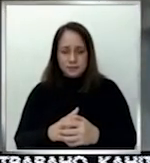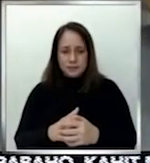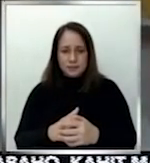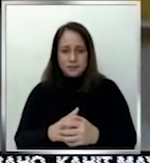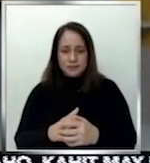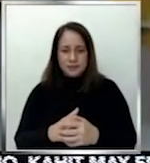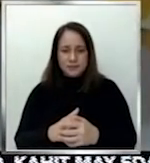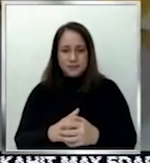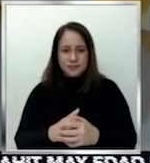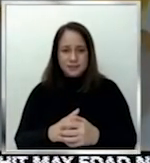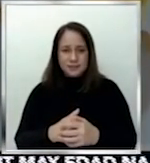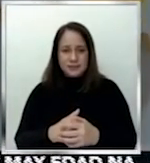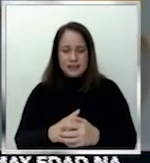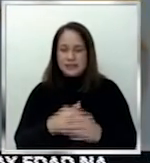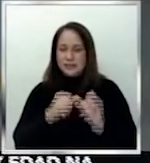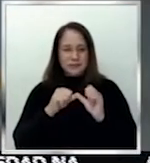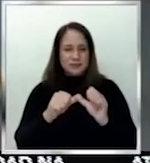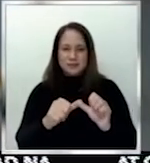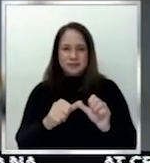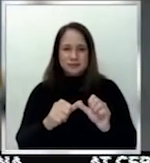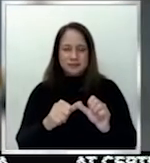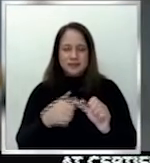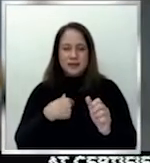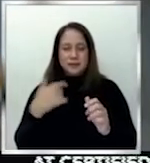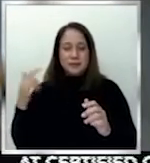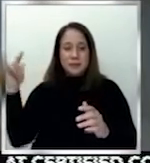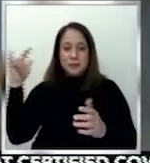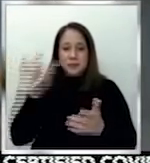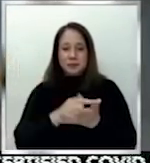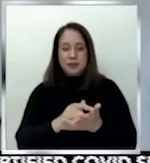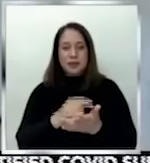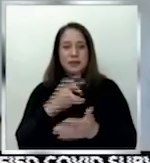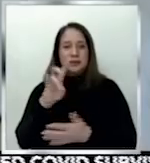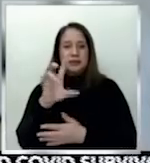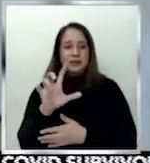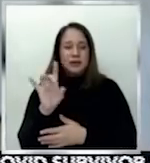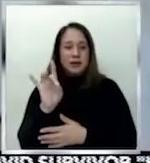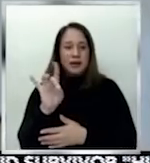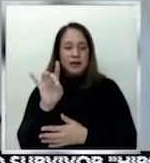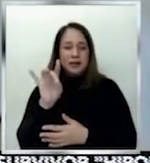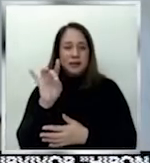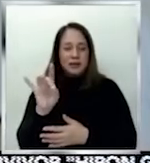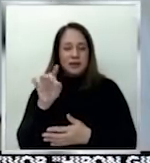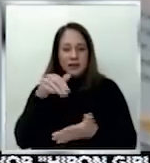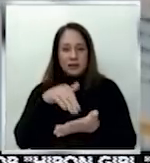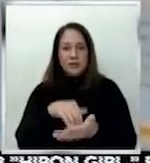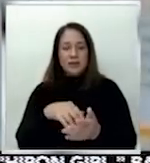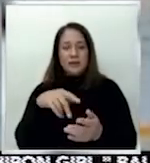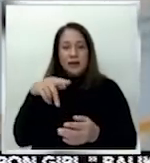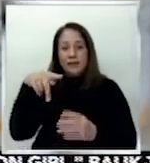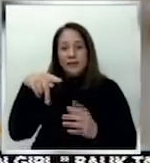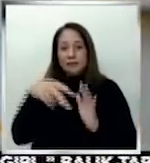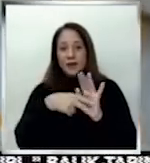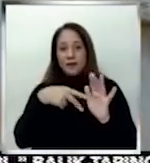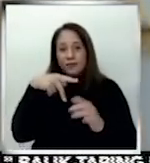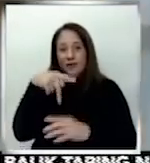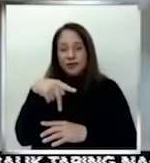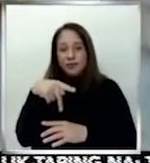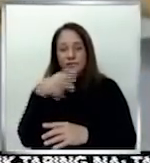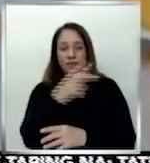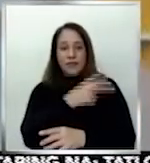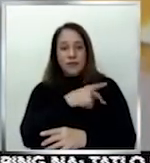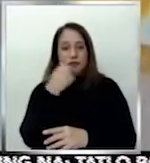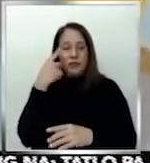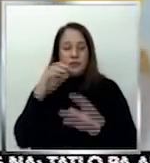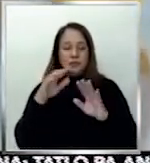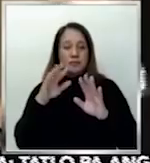Hindi matutuloy ang pagdating sa bansa ngayong gabi ng 780,000 doses ng Pfizer vaccine para sa mga batang 5